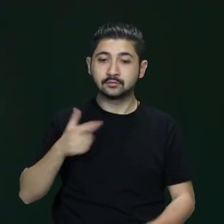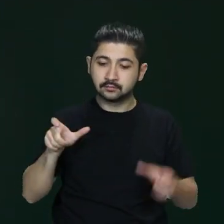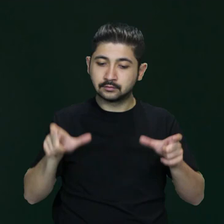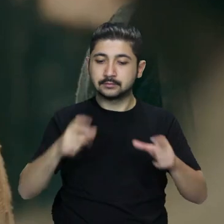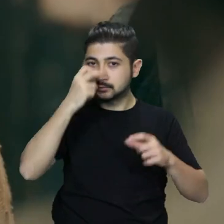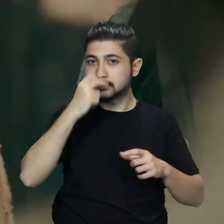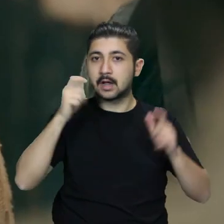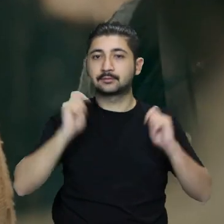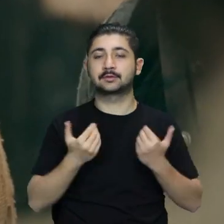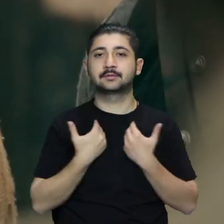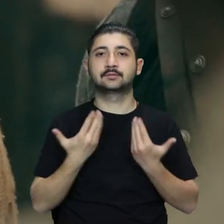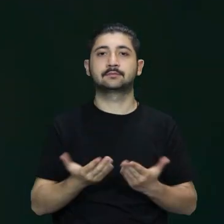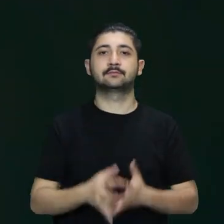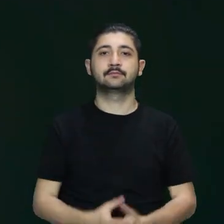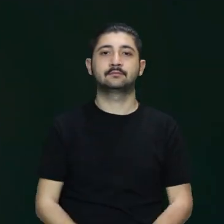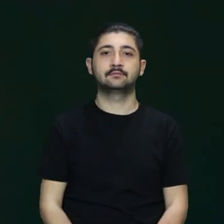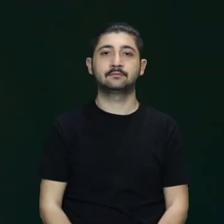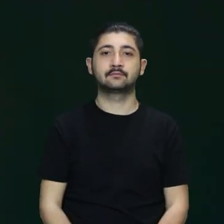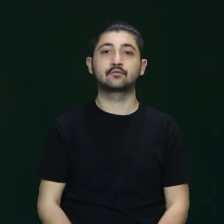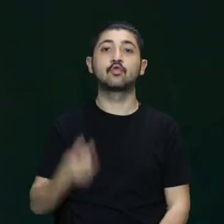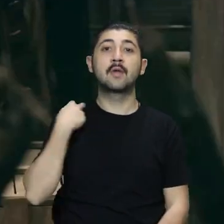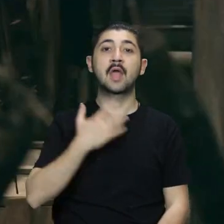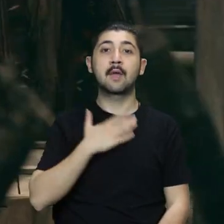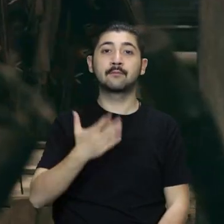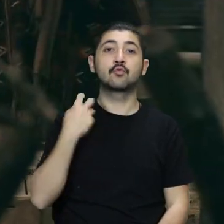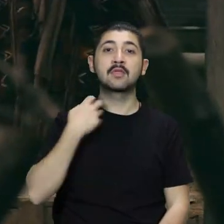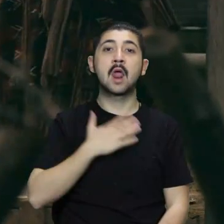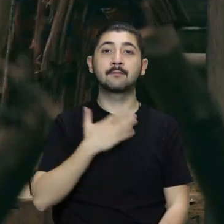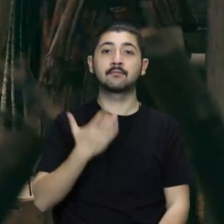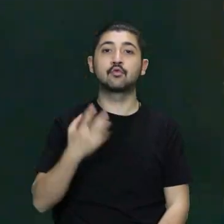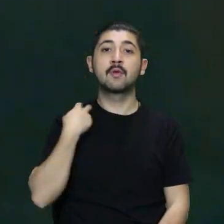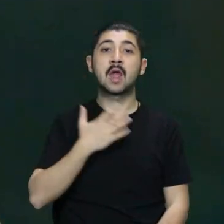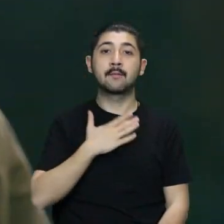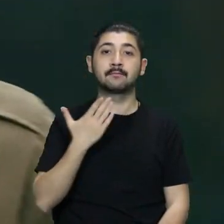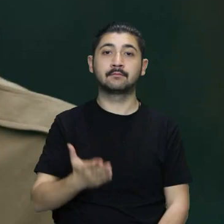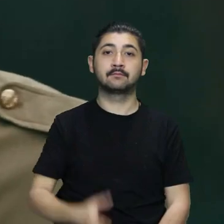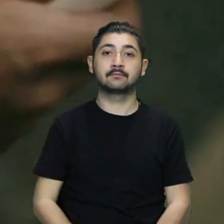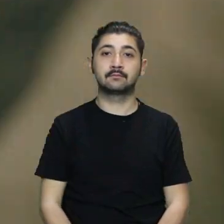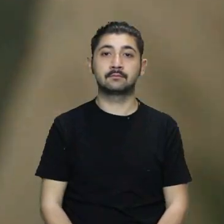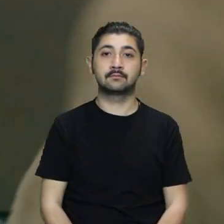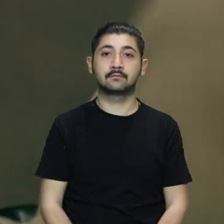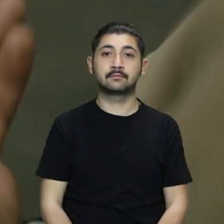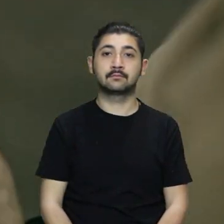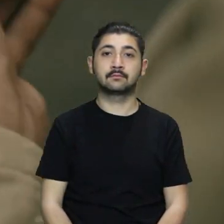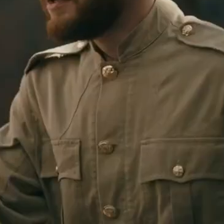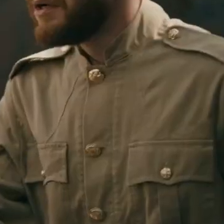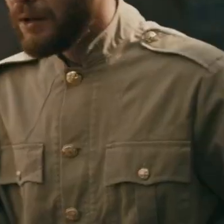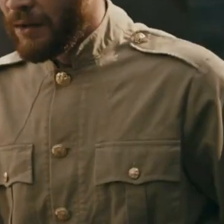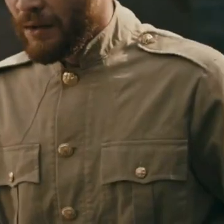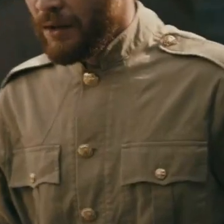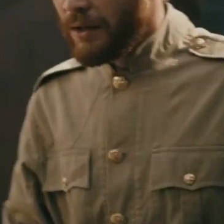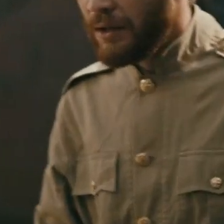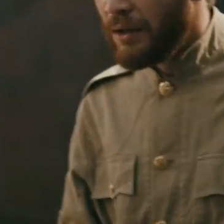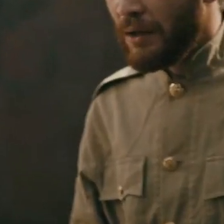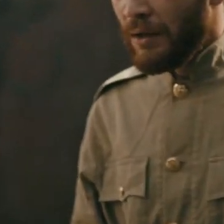koruyacağız. Kumandanım! Kumandanım! Kumandanım! deli gibi koşarak getirdiği telgrafı